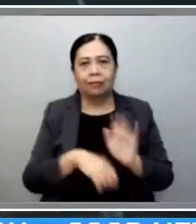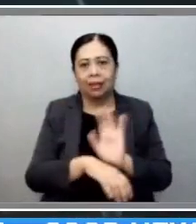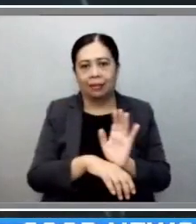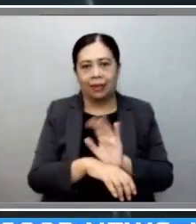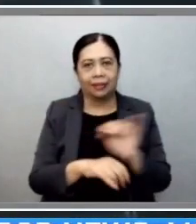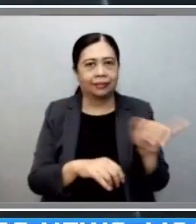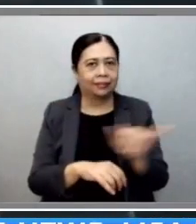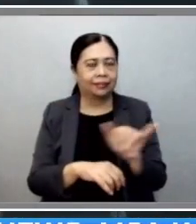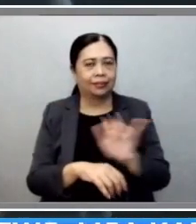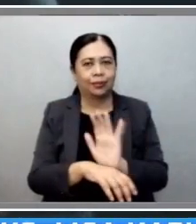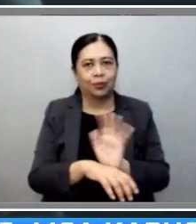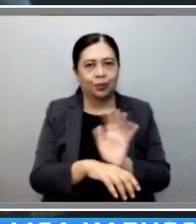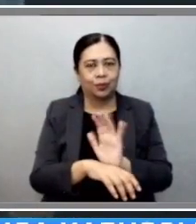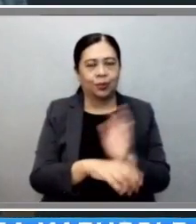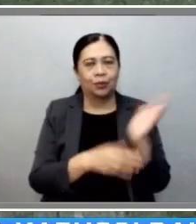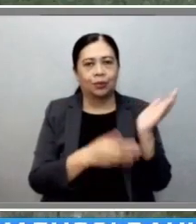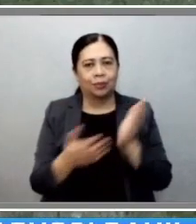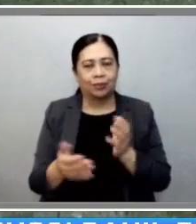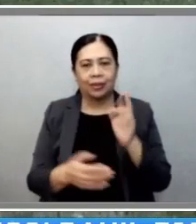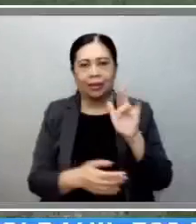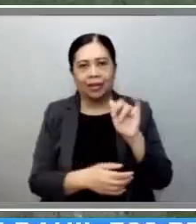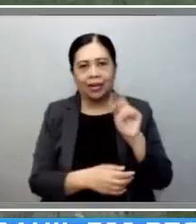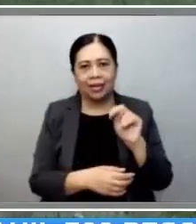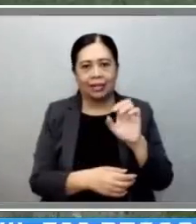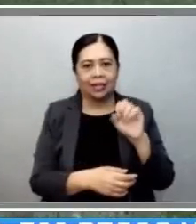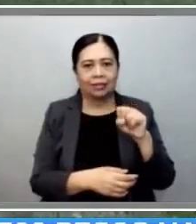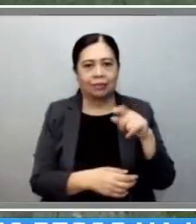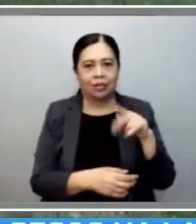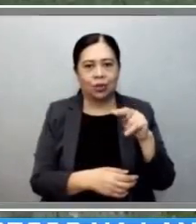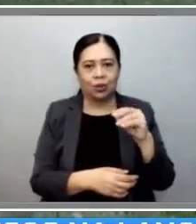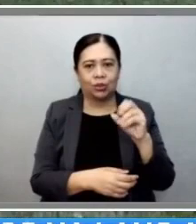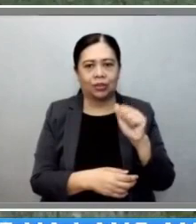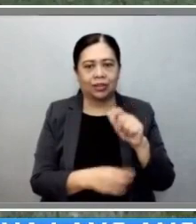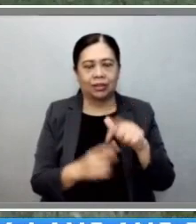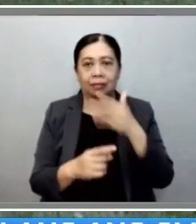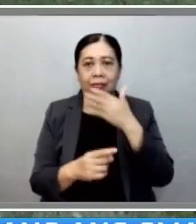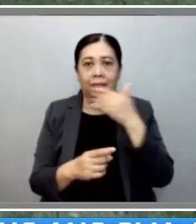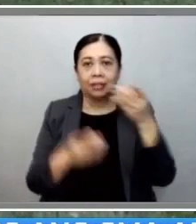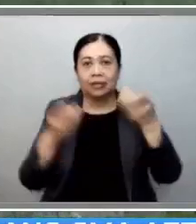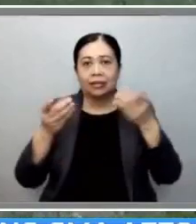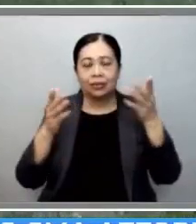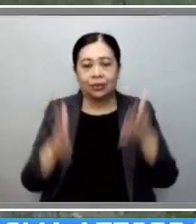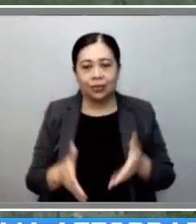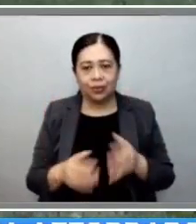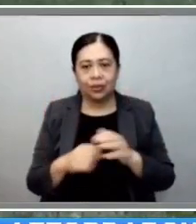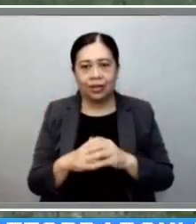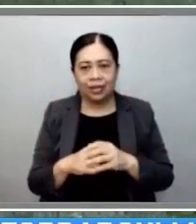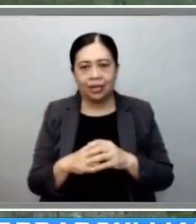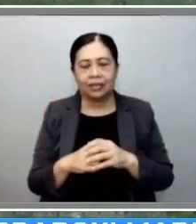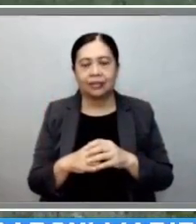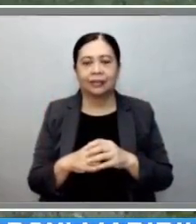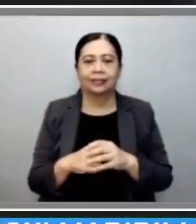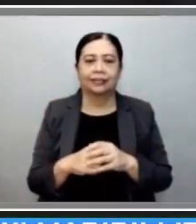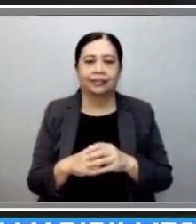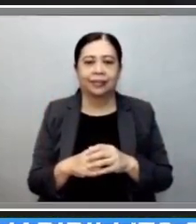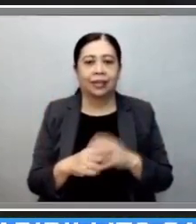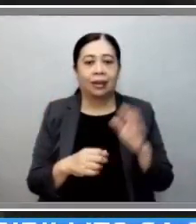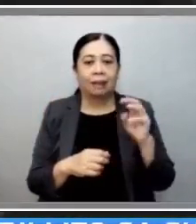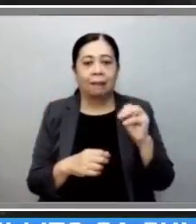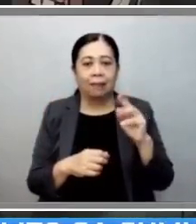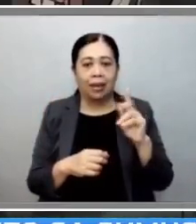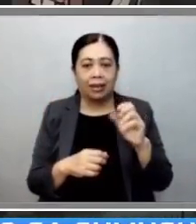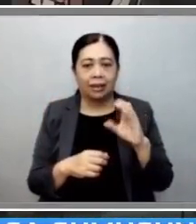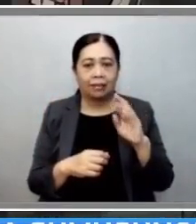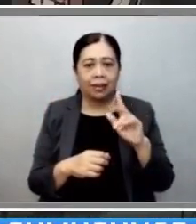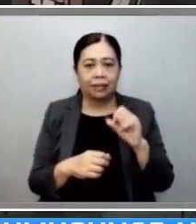pelikula, inuwi naman ni Ryan Espinosa Machado ang Best Director Award sa full-length category. Si Mike Cabarles naman ang Best